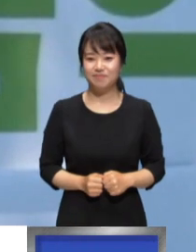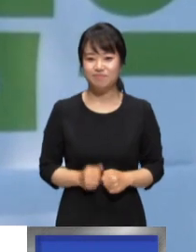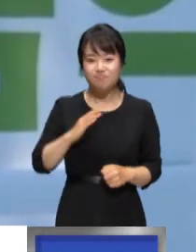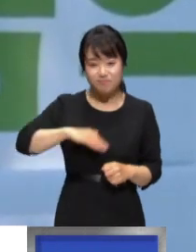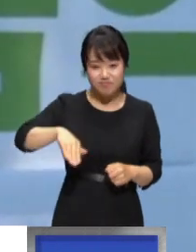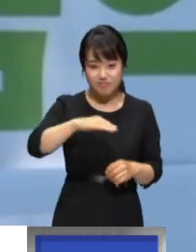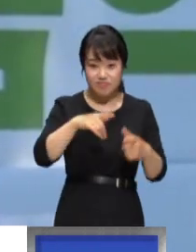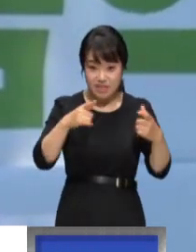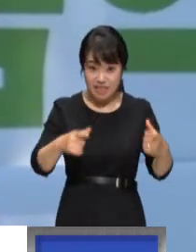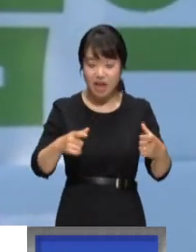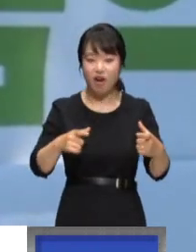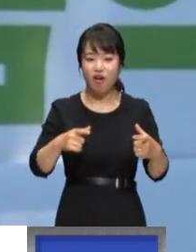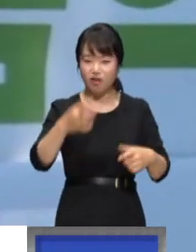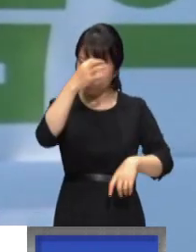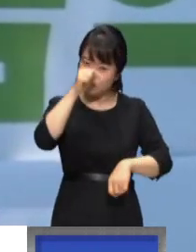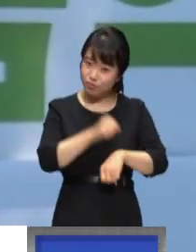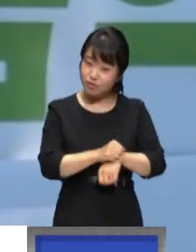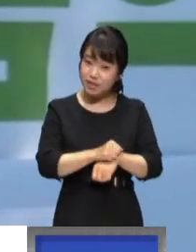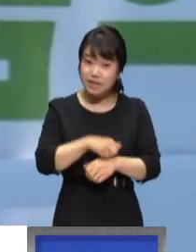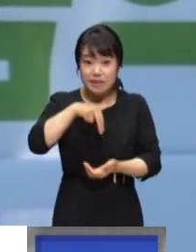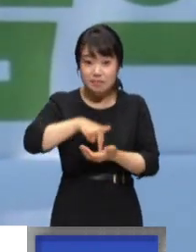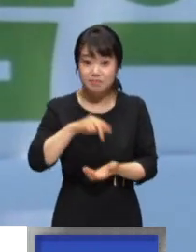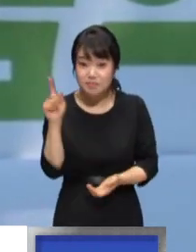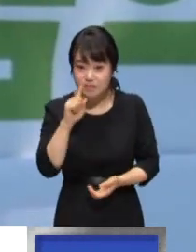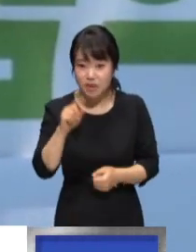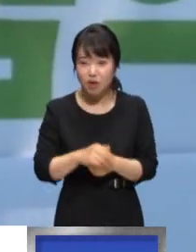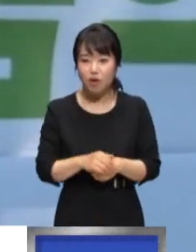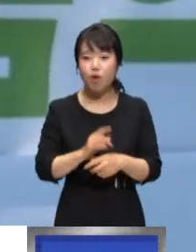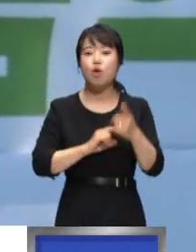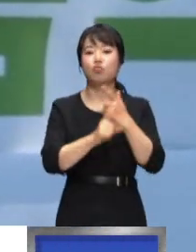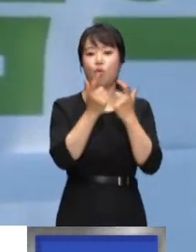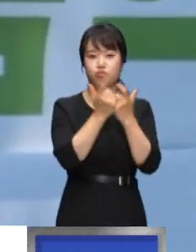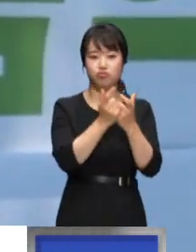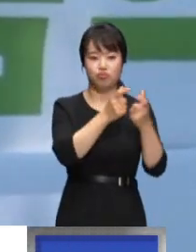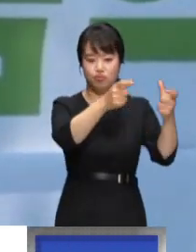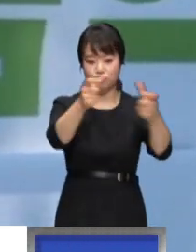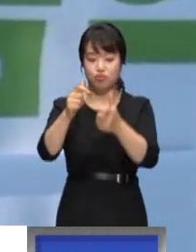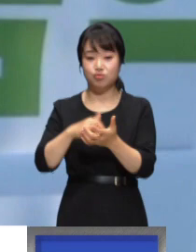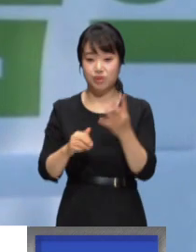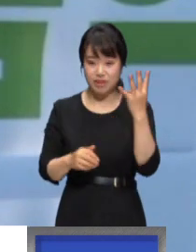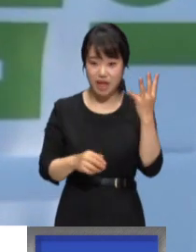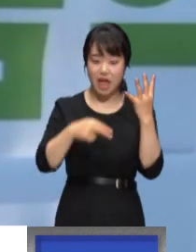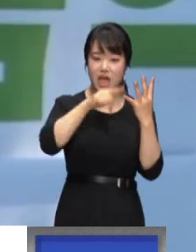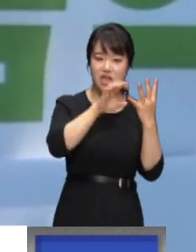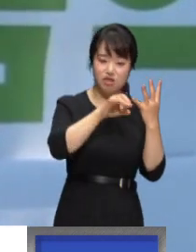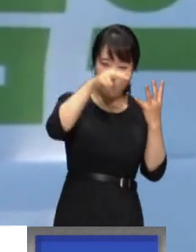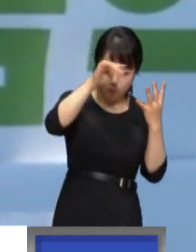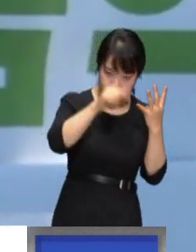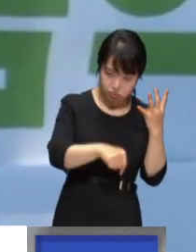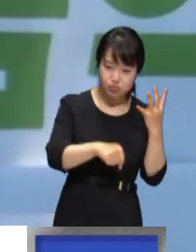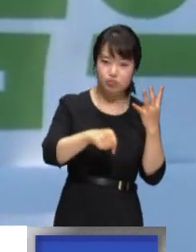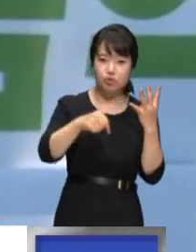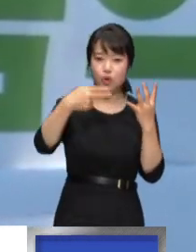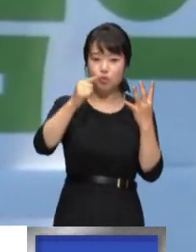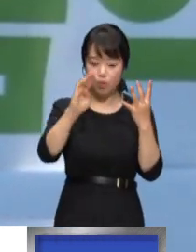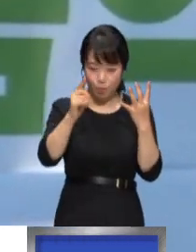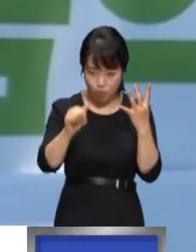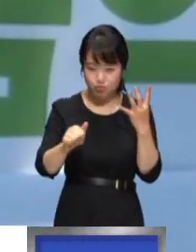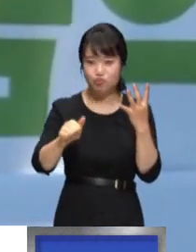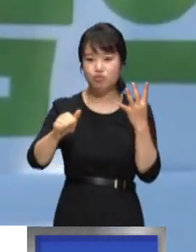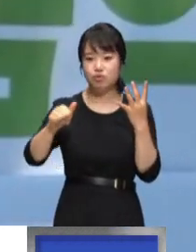저희는 지역 전문가는 동북4구의 각 그 성북구, 뭐 강북구, 도봉구,